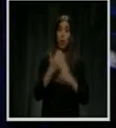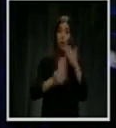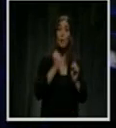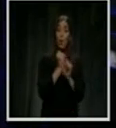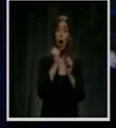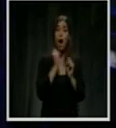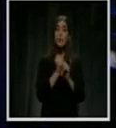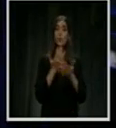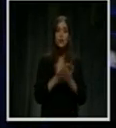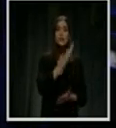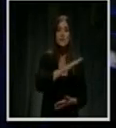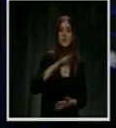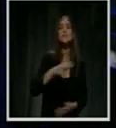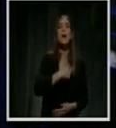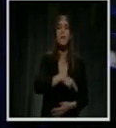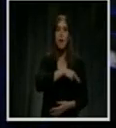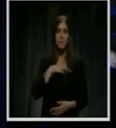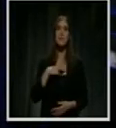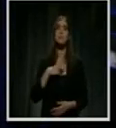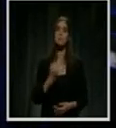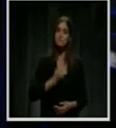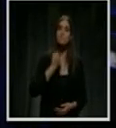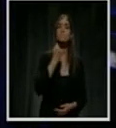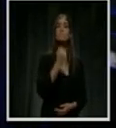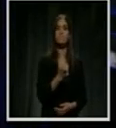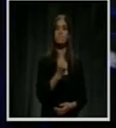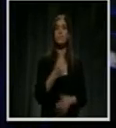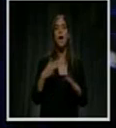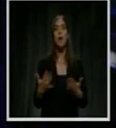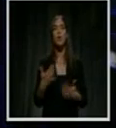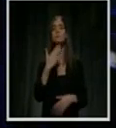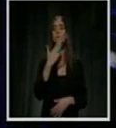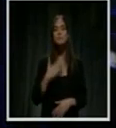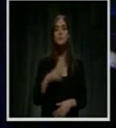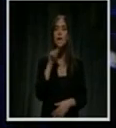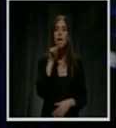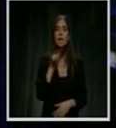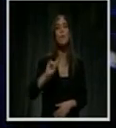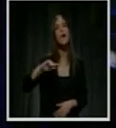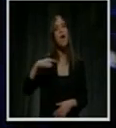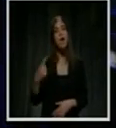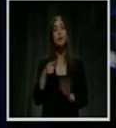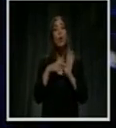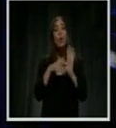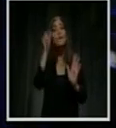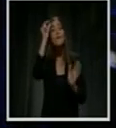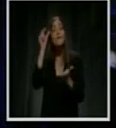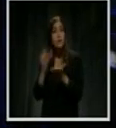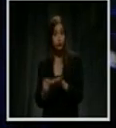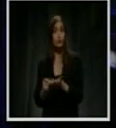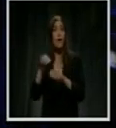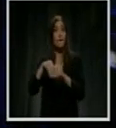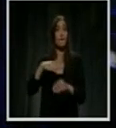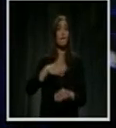naħdmu ta' kuljum b'ħafna u ħafna saħħa għalhekk illi nitlobkom illi tisilfuni mill-ġdid il-mandat ta' fiduċja tagħkom ħalli dik